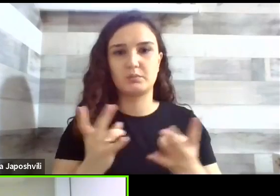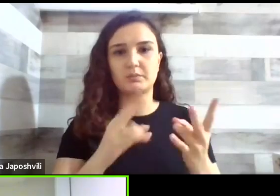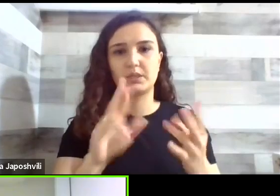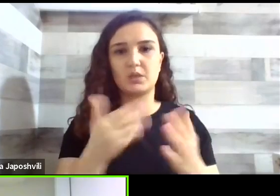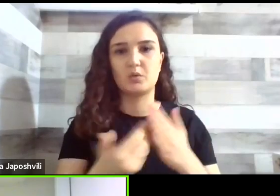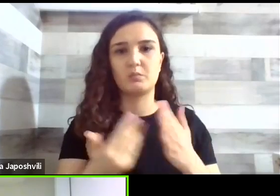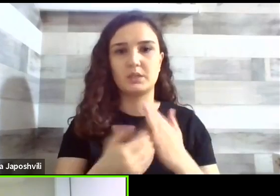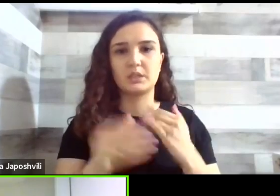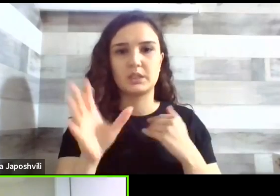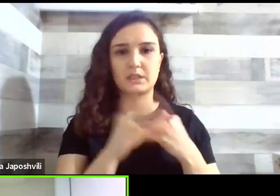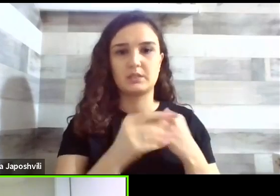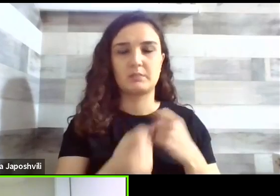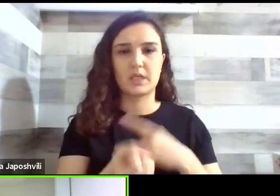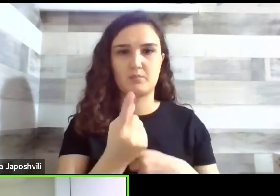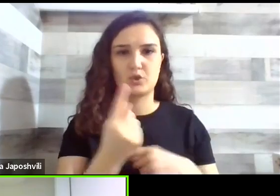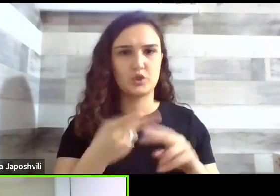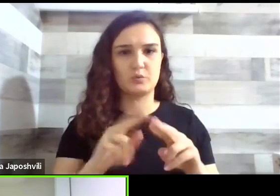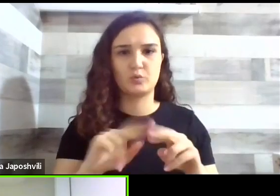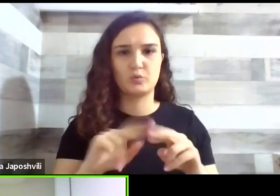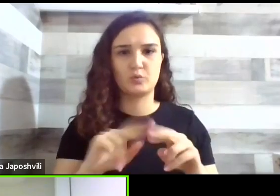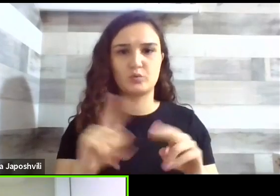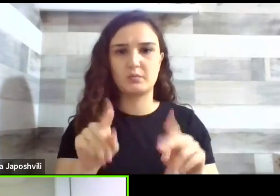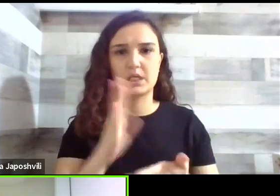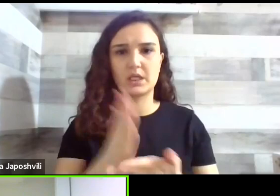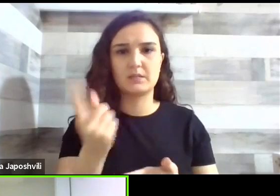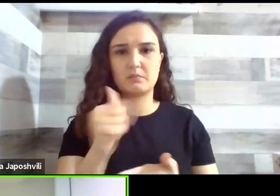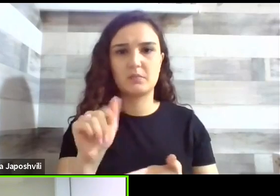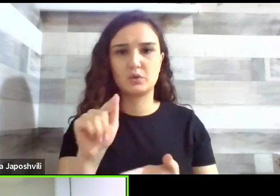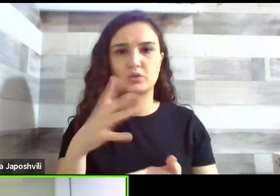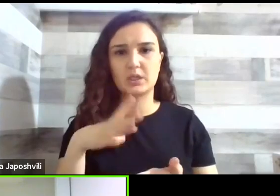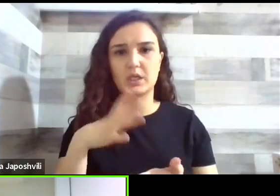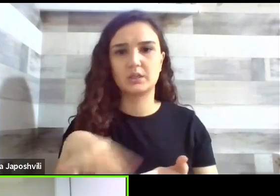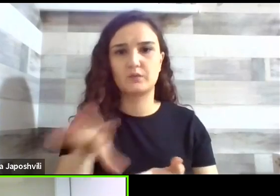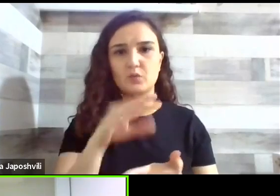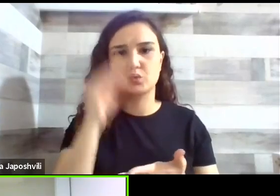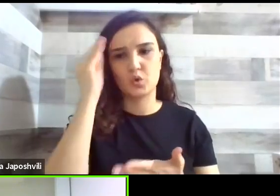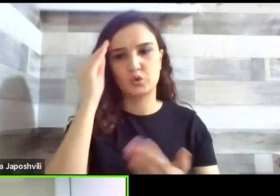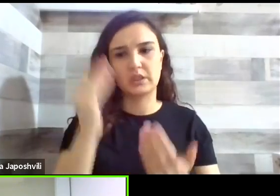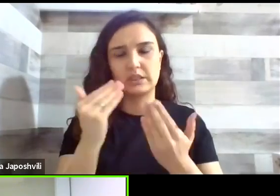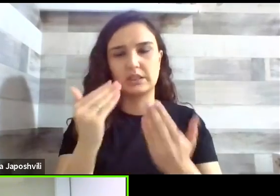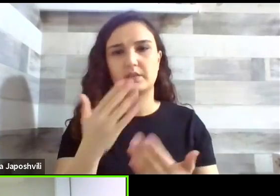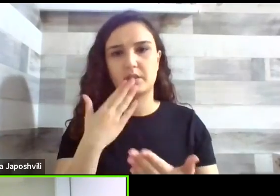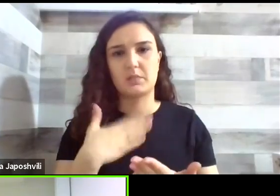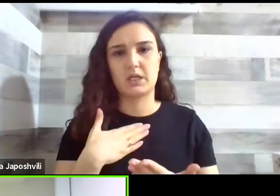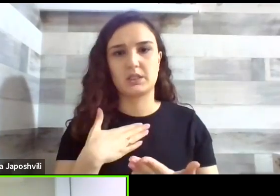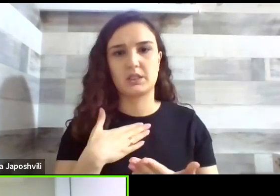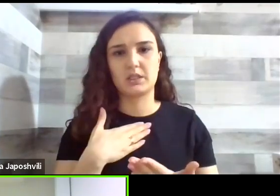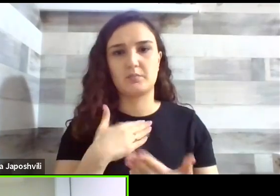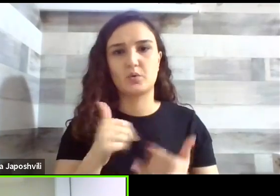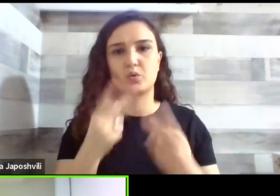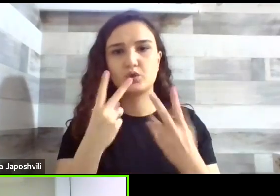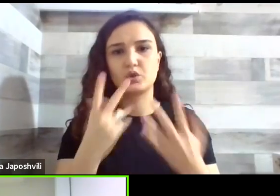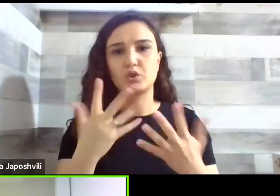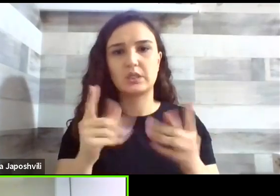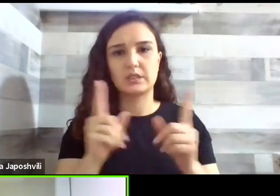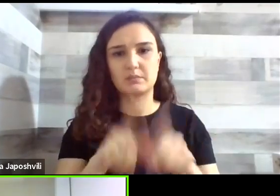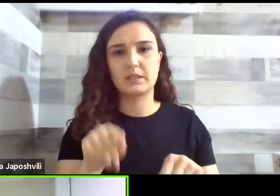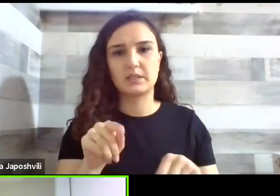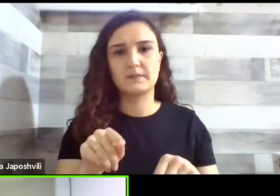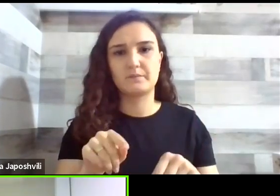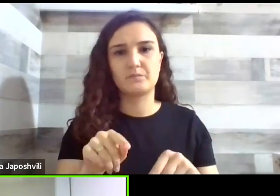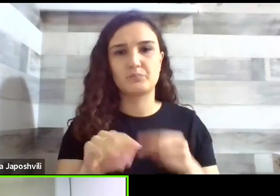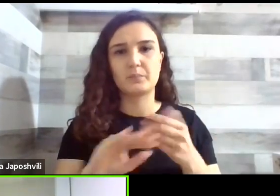რეკომენდაციები აღმოჩნდა, იმიტომ რომ ეს არ არის მარტო საქართველოს კონტექსტისთვის დამახასიათებელი, ეს როგორც ჩანს მაინც